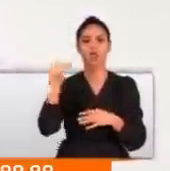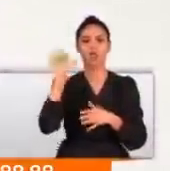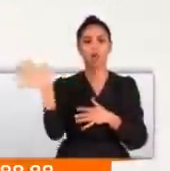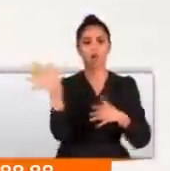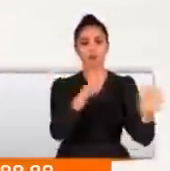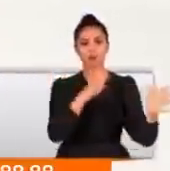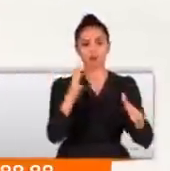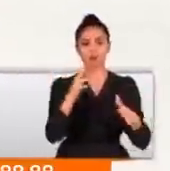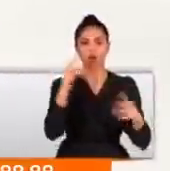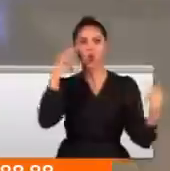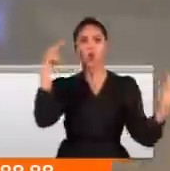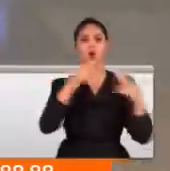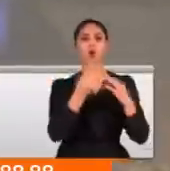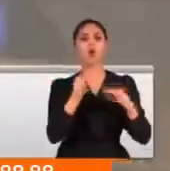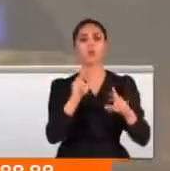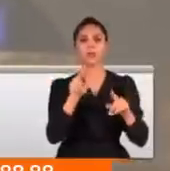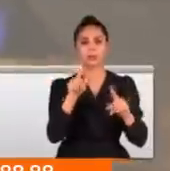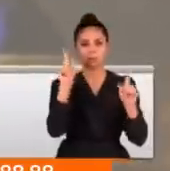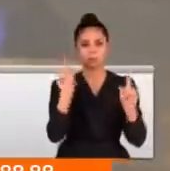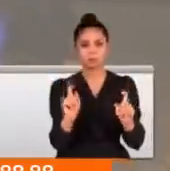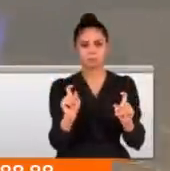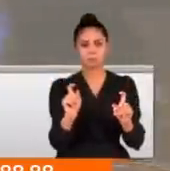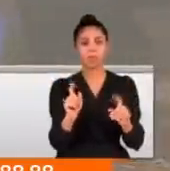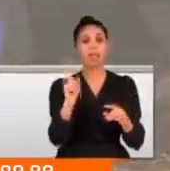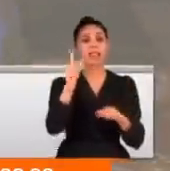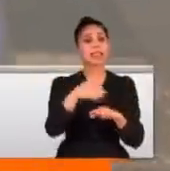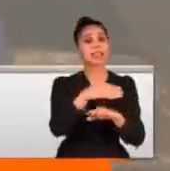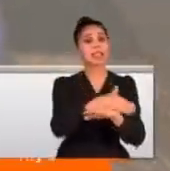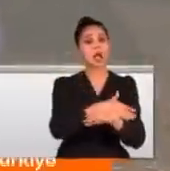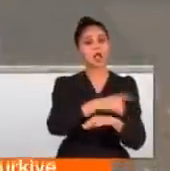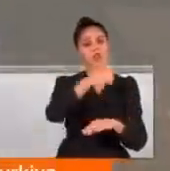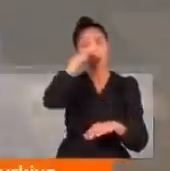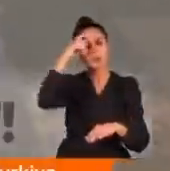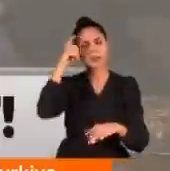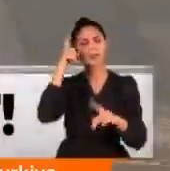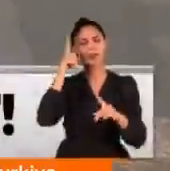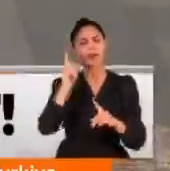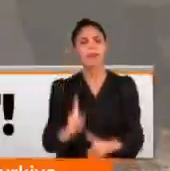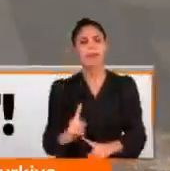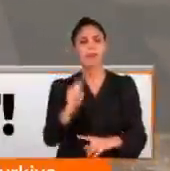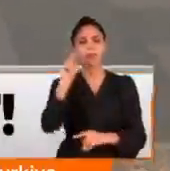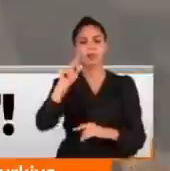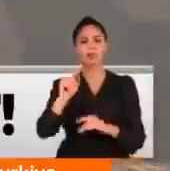Etraf görünmüyor falan. Belki de daha önce hiç bu kadar sıcaklamış olmayacağız. Ama